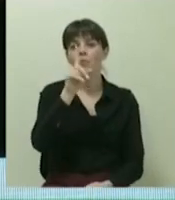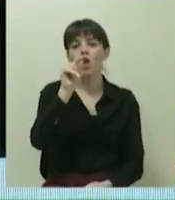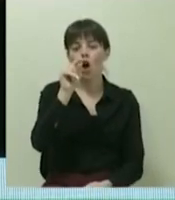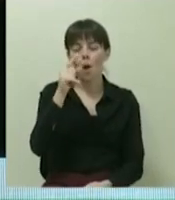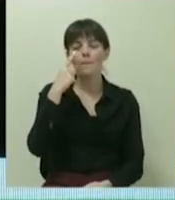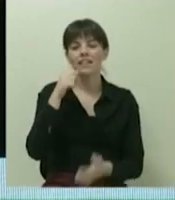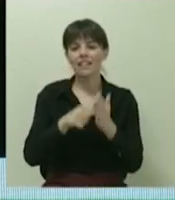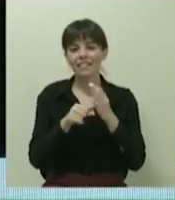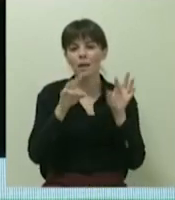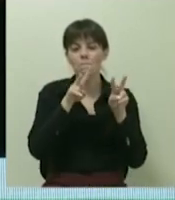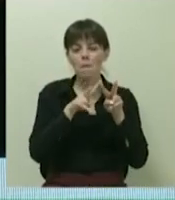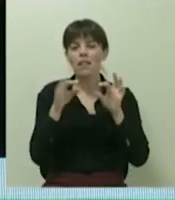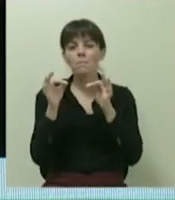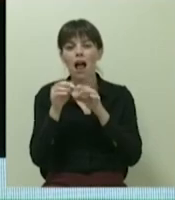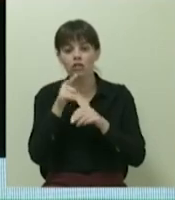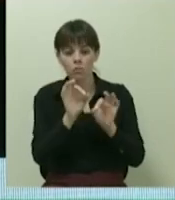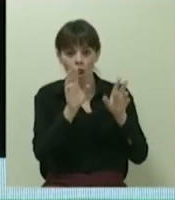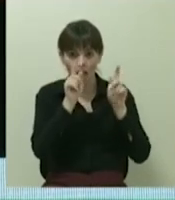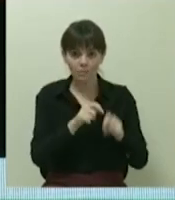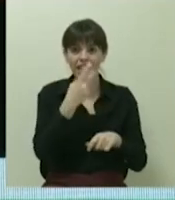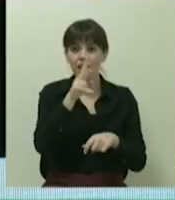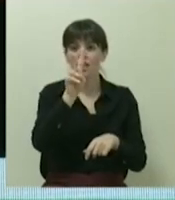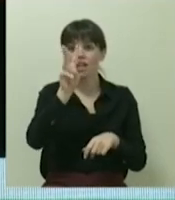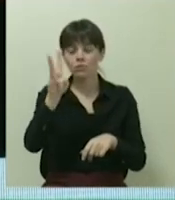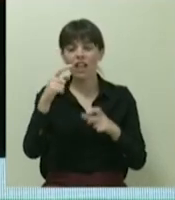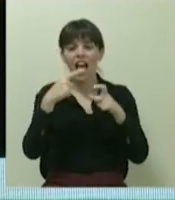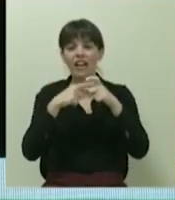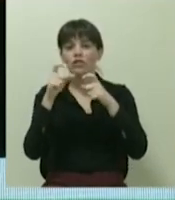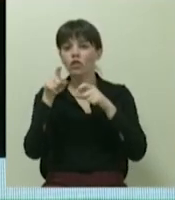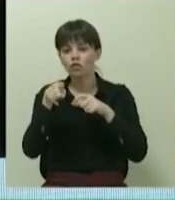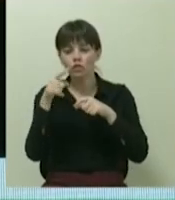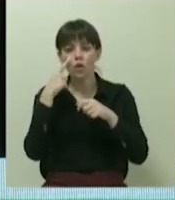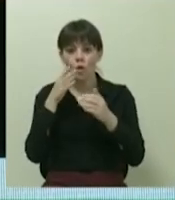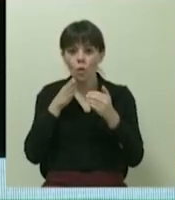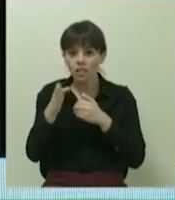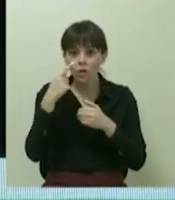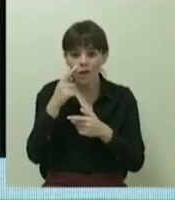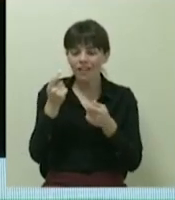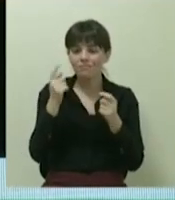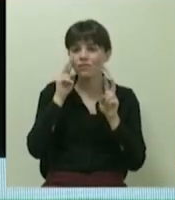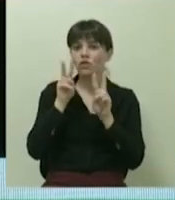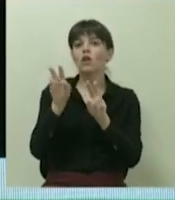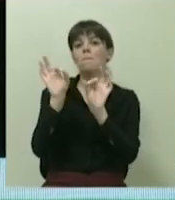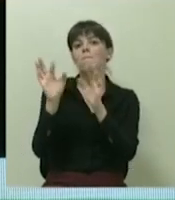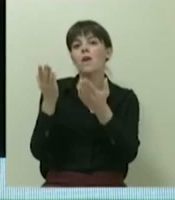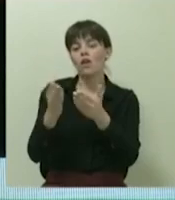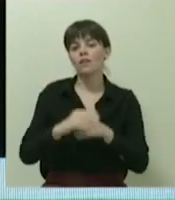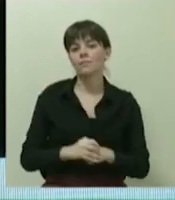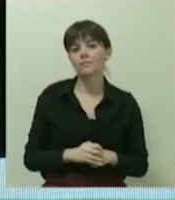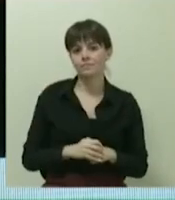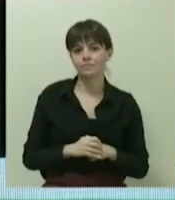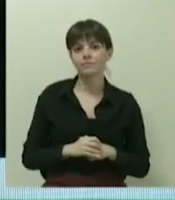2011'de Mehmet Baransu öyle yaparsa tabii 2023'te Ekşi Sözlük'e ulaşmaya çalıştığınızda gördüğünüz manzara da bu.